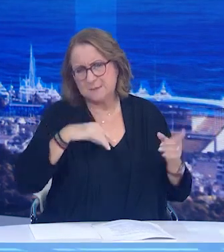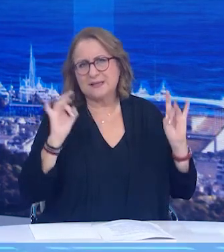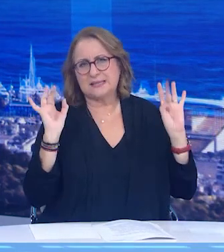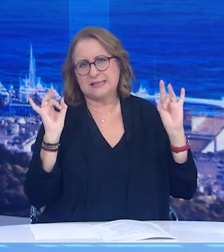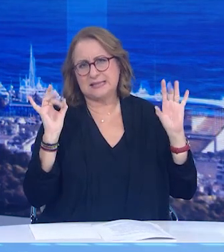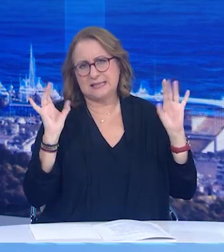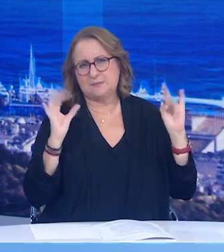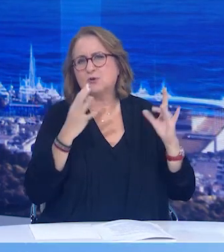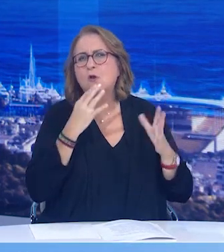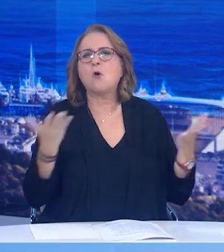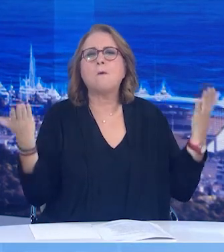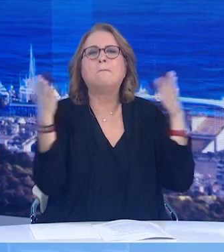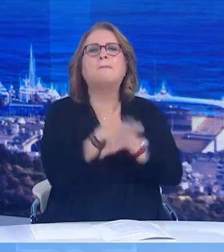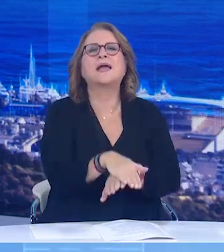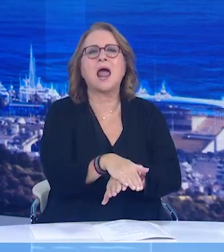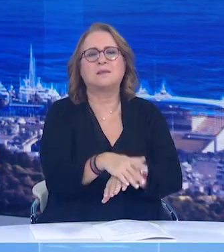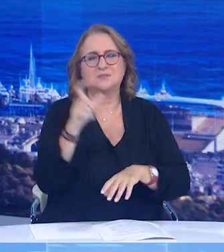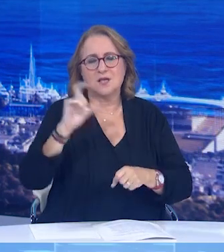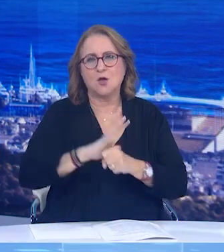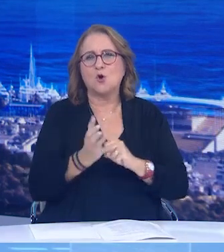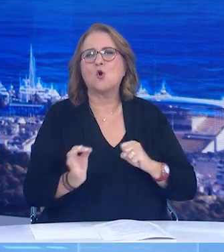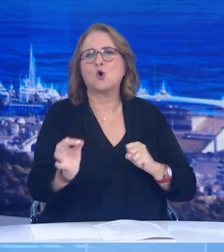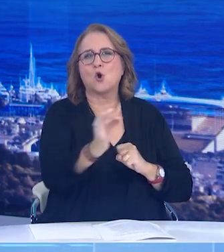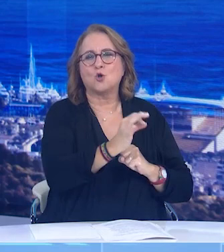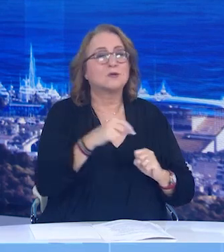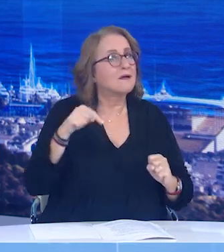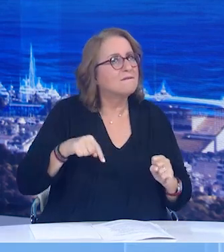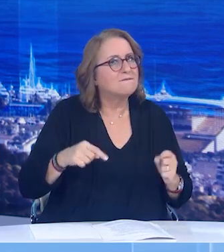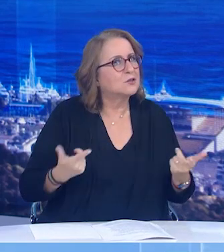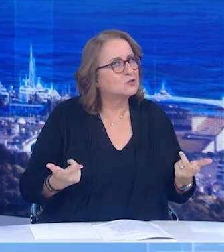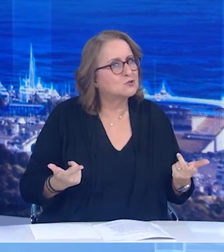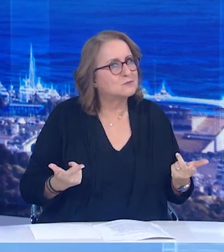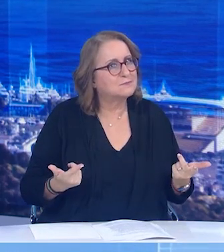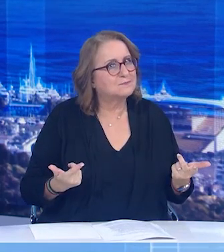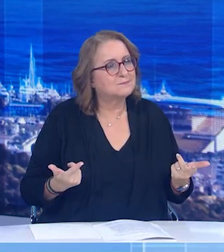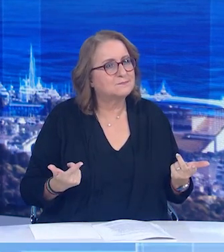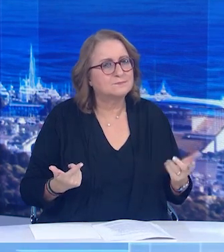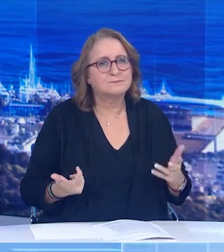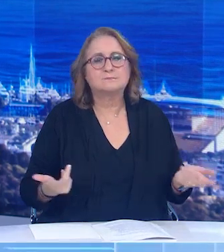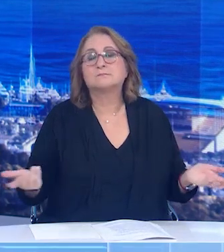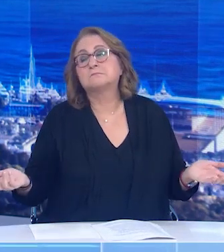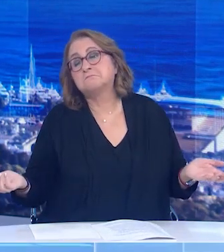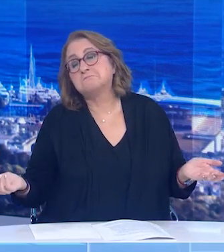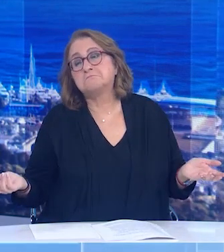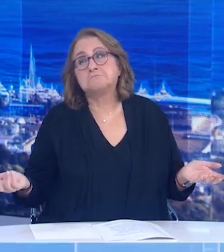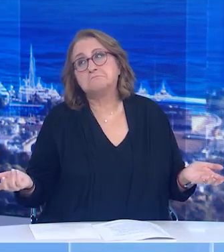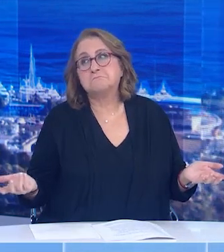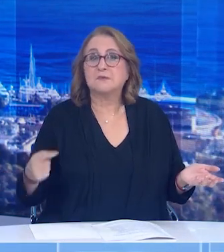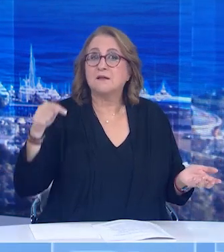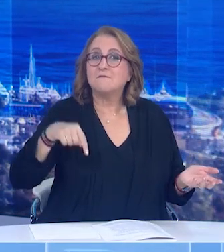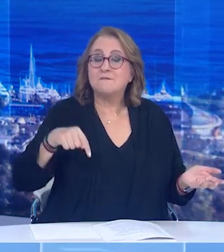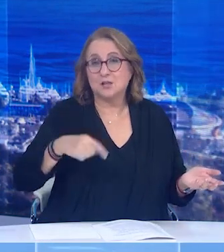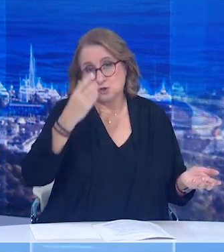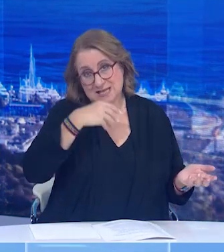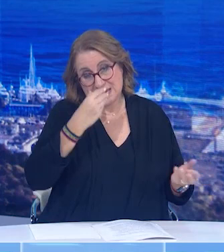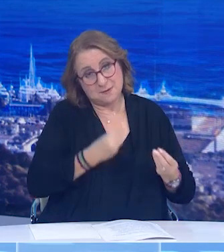ουσιαστικά σκεπάστηκε από τον κοροναϊό. Φέτος τι βλέπετε, πώς βλέπετε τα δεδομένα? Φέτος λογικά η γρίπη θα έχει μεγαλύτερη